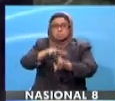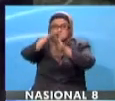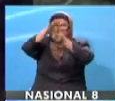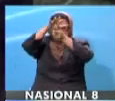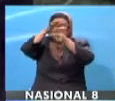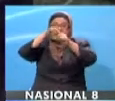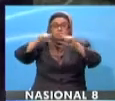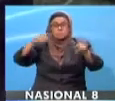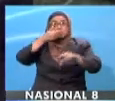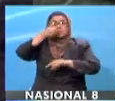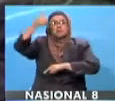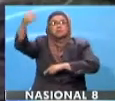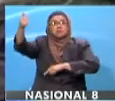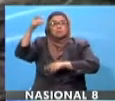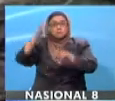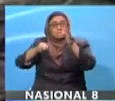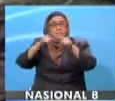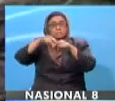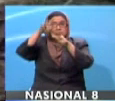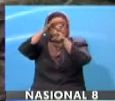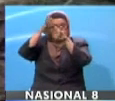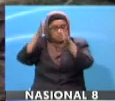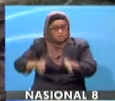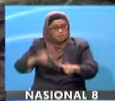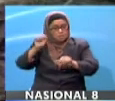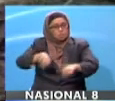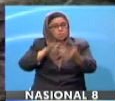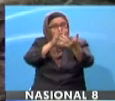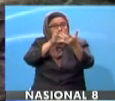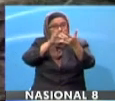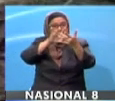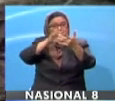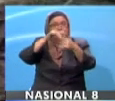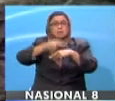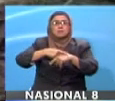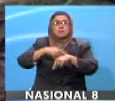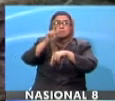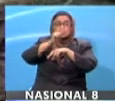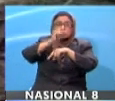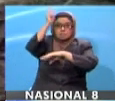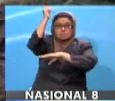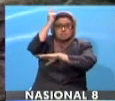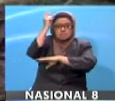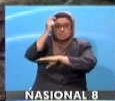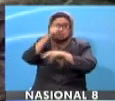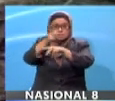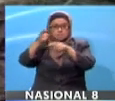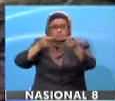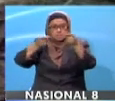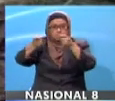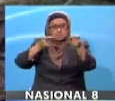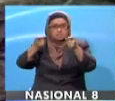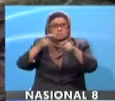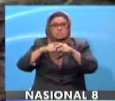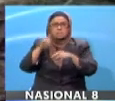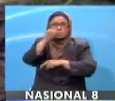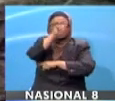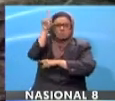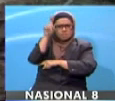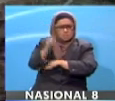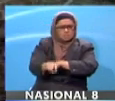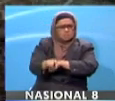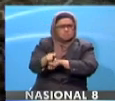bagi juruterbang untuk terus berhubung dengan bendara kawalan. Datuk Seri Liao juga bersetuju dengan satu soalan bahawa juruterbang mungkin